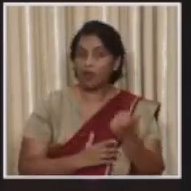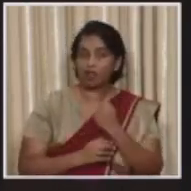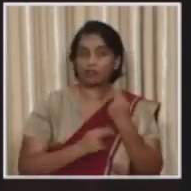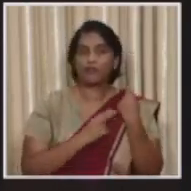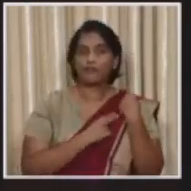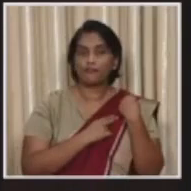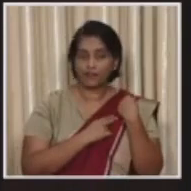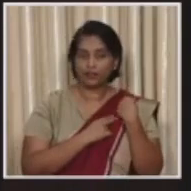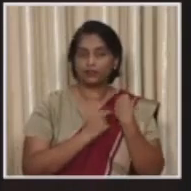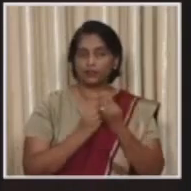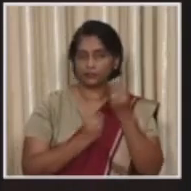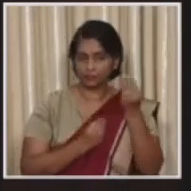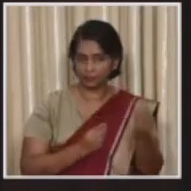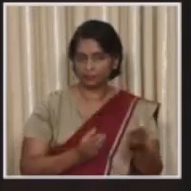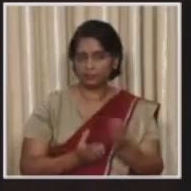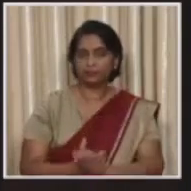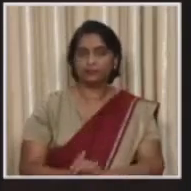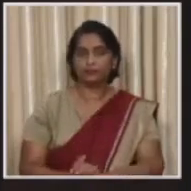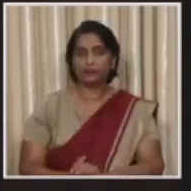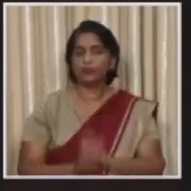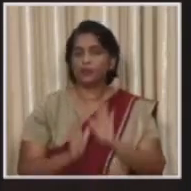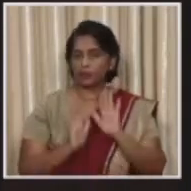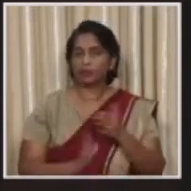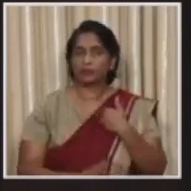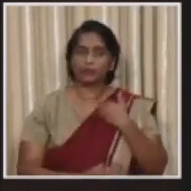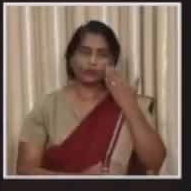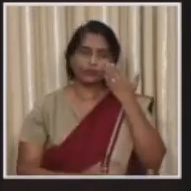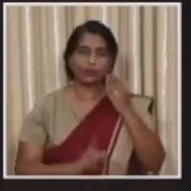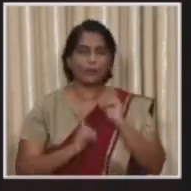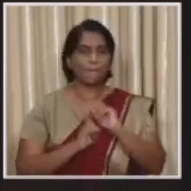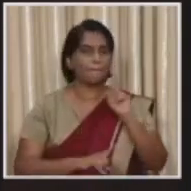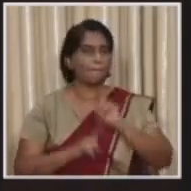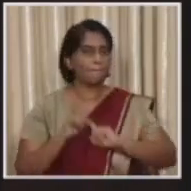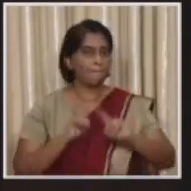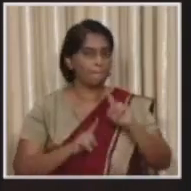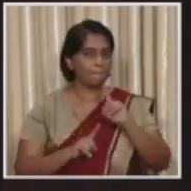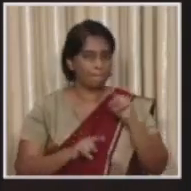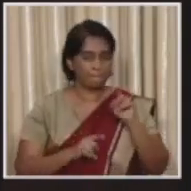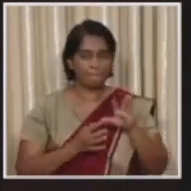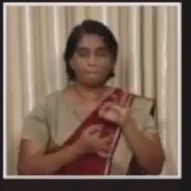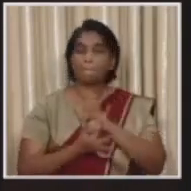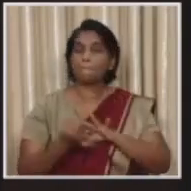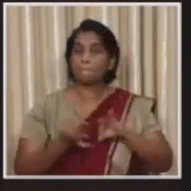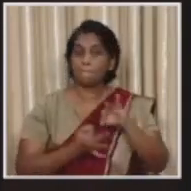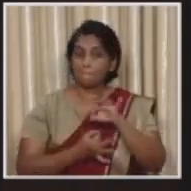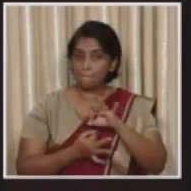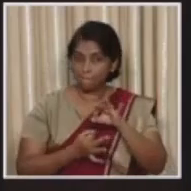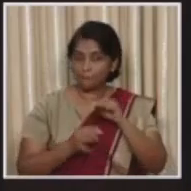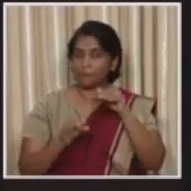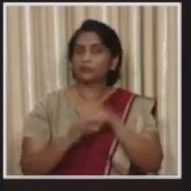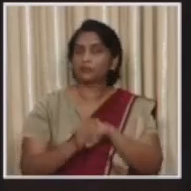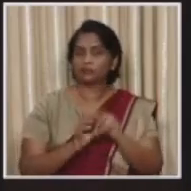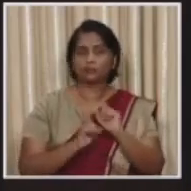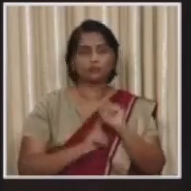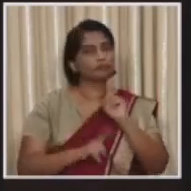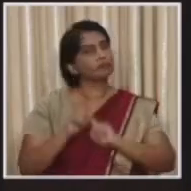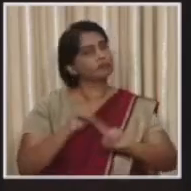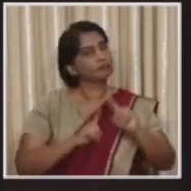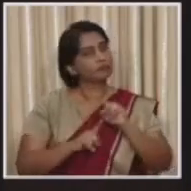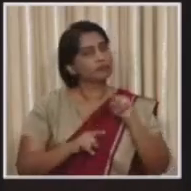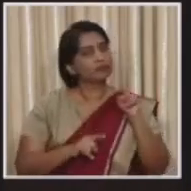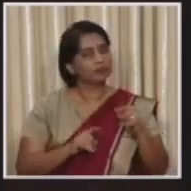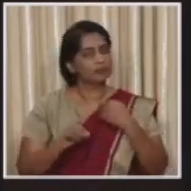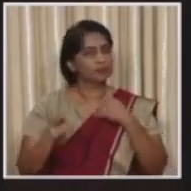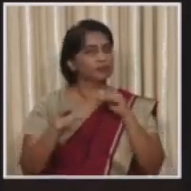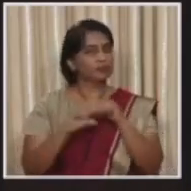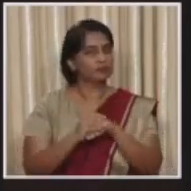වගකීමක් ලැබෙනවා. එතකොට අපිට පේනවා මේ පාර්ලිමේන්තු ප්‍රජාතන්ත්‍රවාදය තුළ පාර්ලිමේන්තුවට